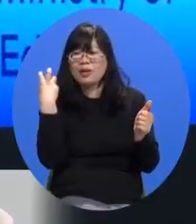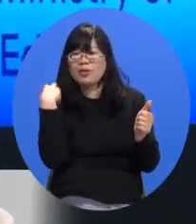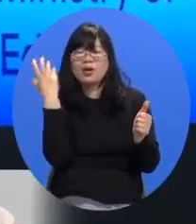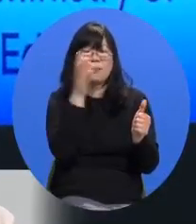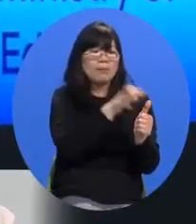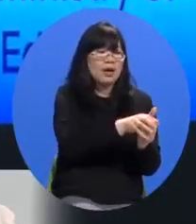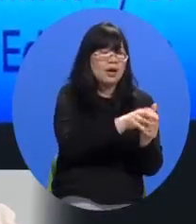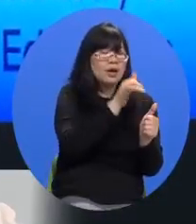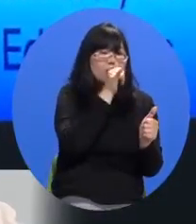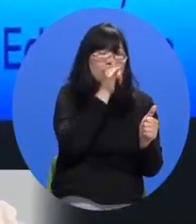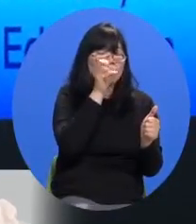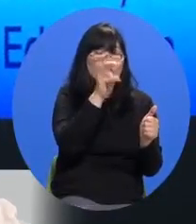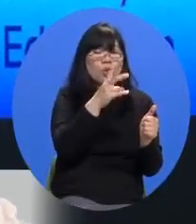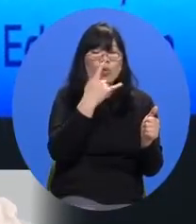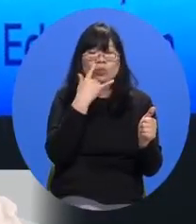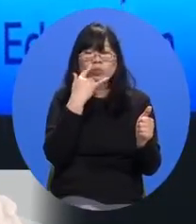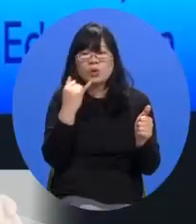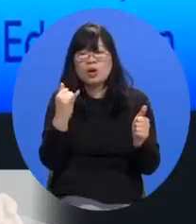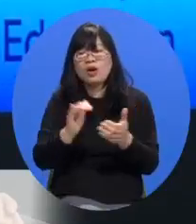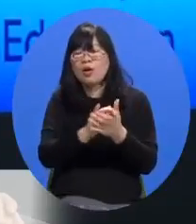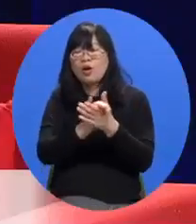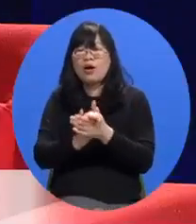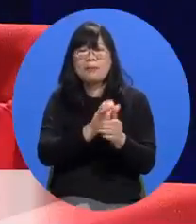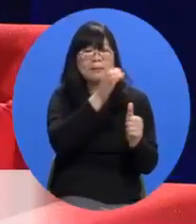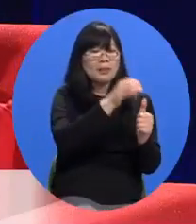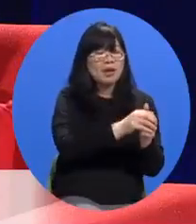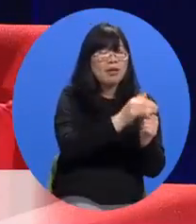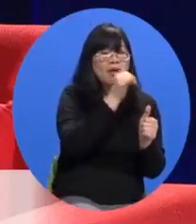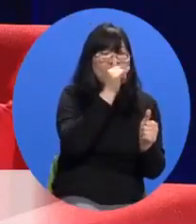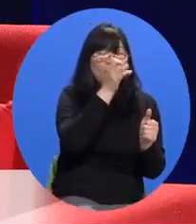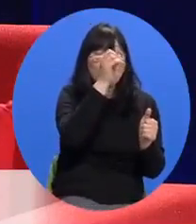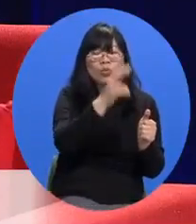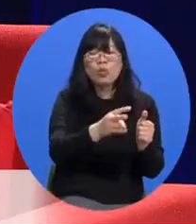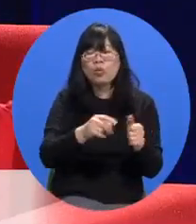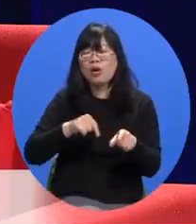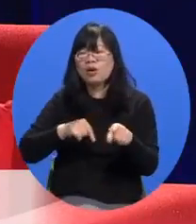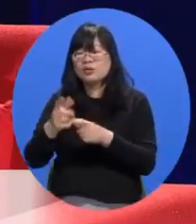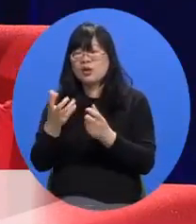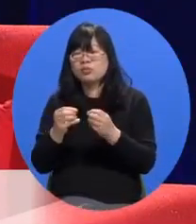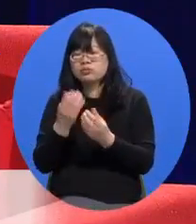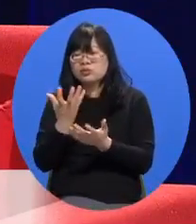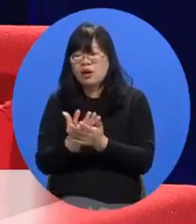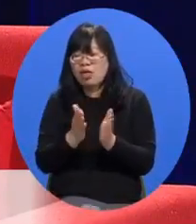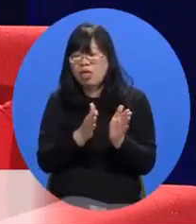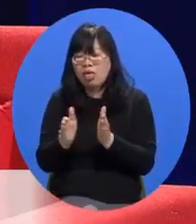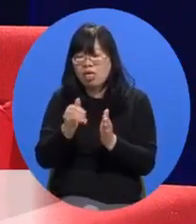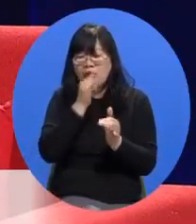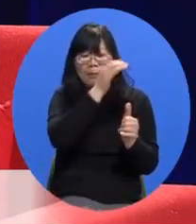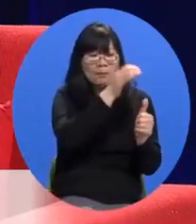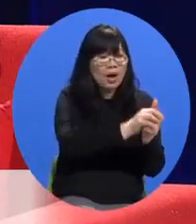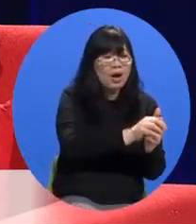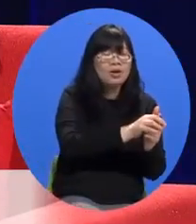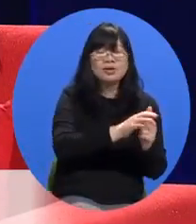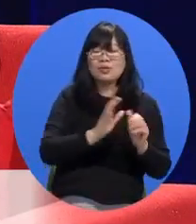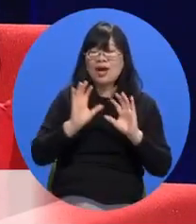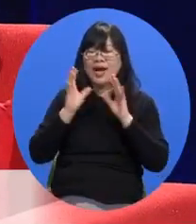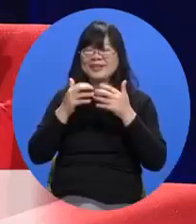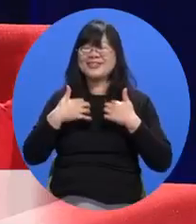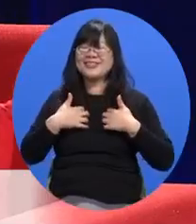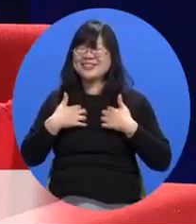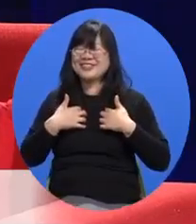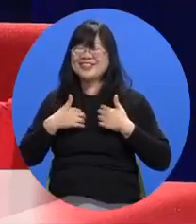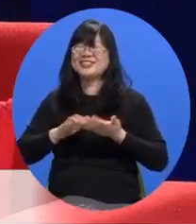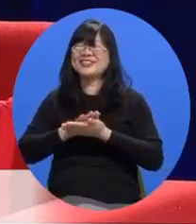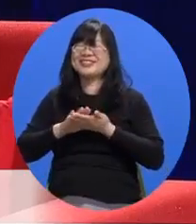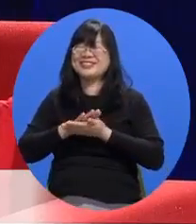됩니다. 네. 그리고 학부모님들을 화해도 시켜드려야 되고 그다음에 행정문서 처리하고 가보면 아이들은 해맑게 놀고 있습니다. 네.